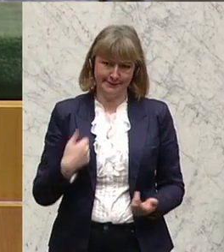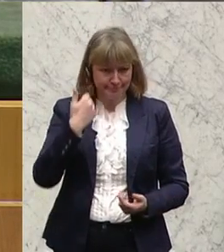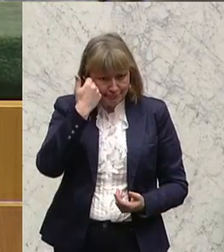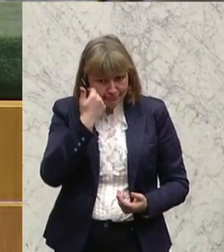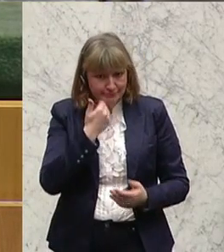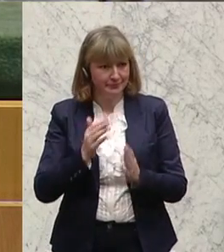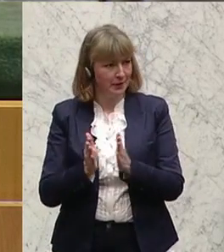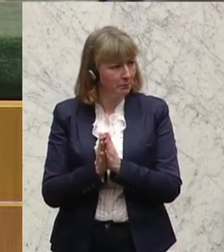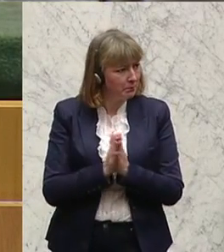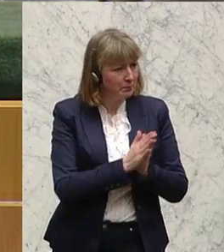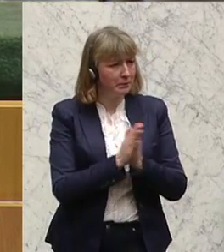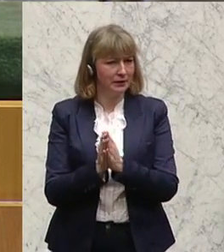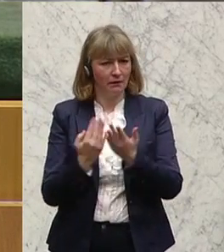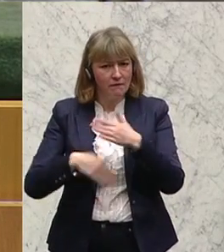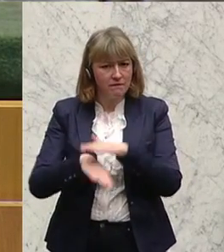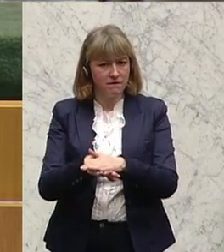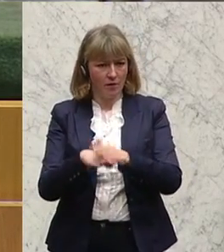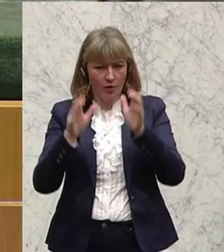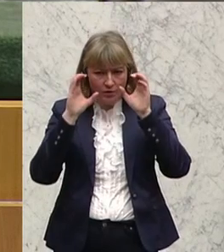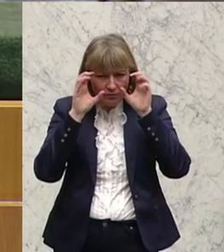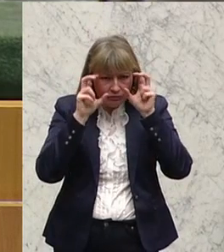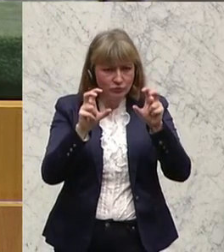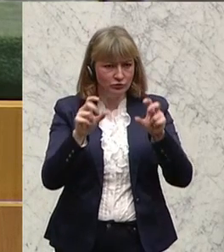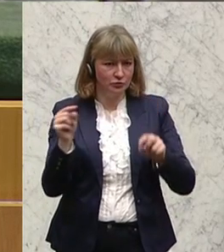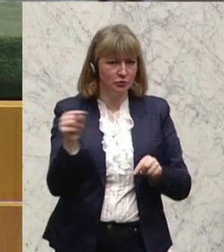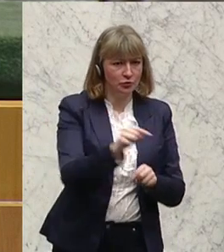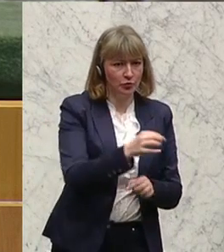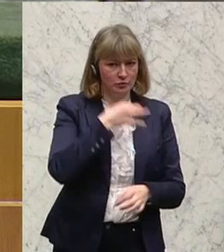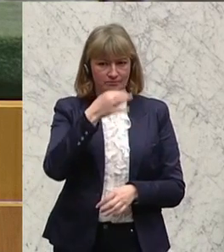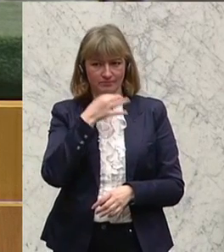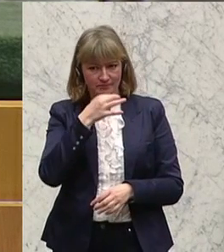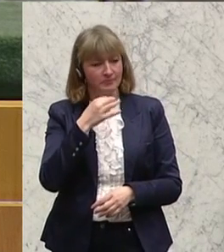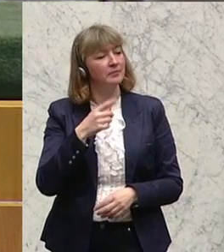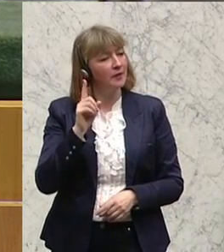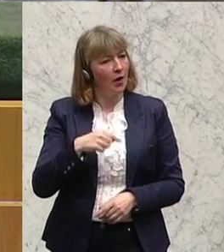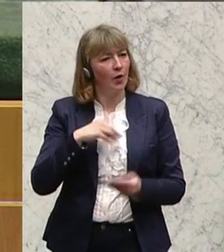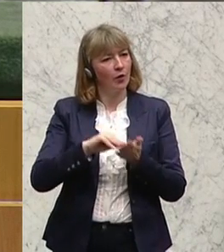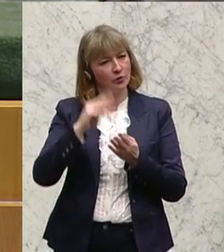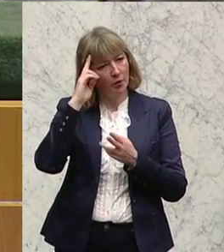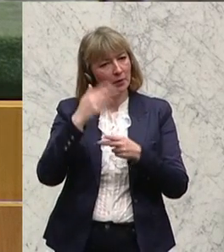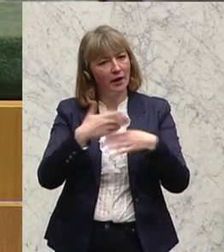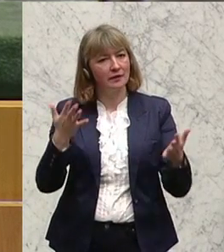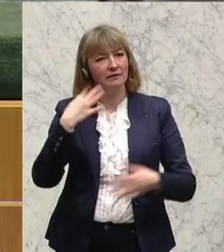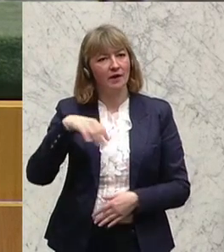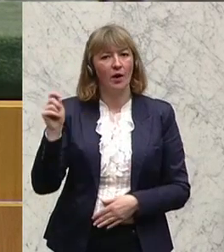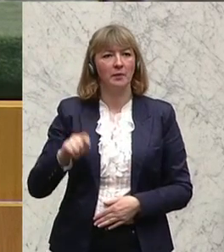der Debatte wieder die volle Aufmerksamkeit auch schenken. Und ich gebe auch noch bekannt, dass die